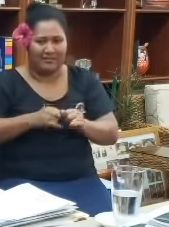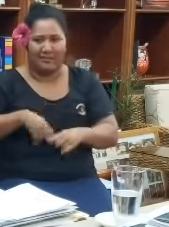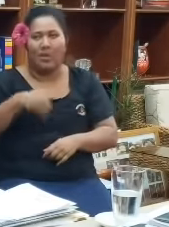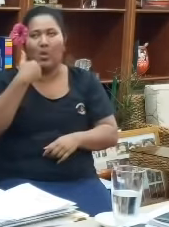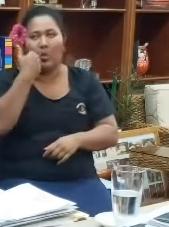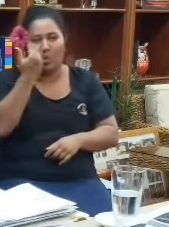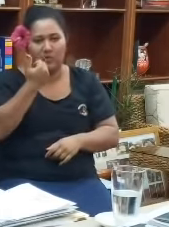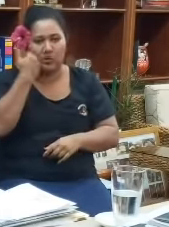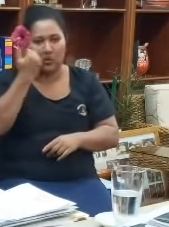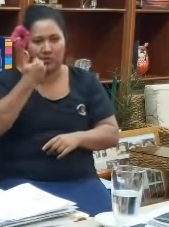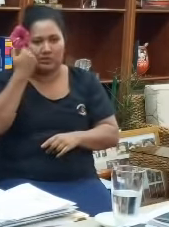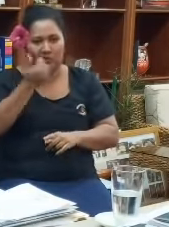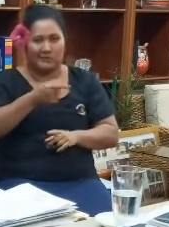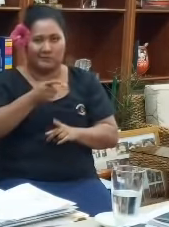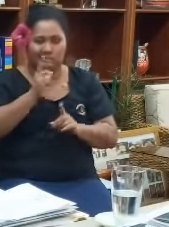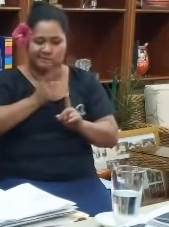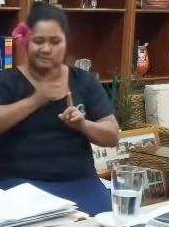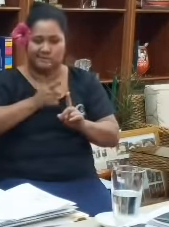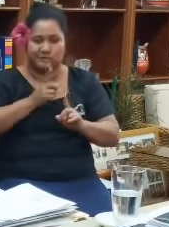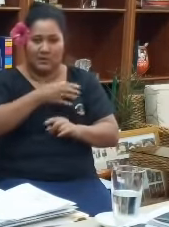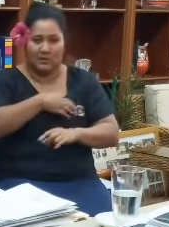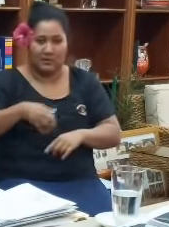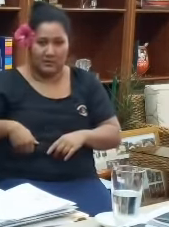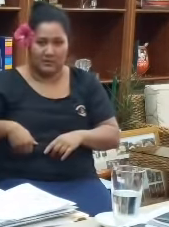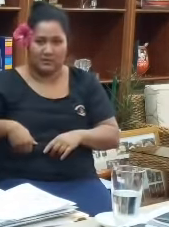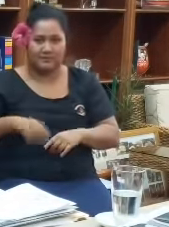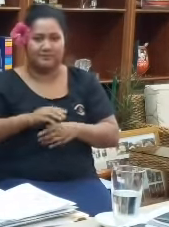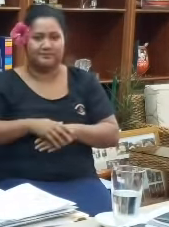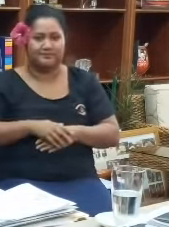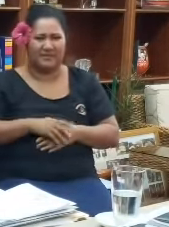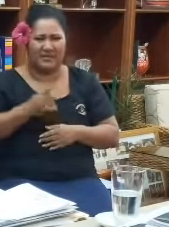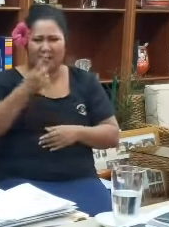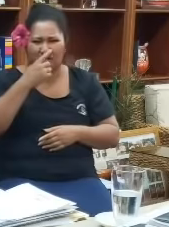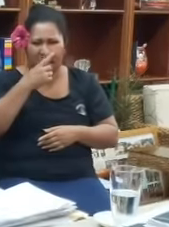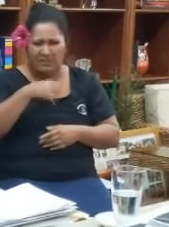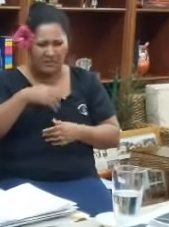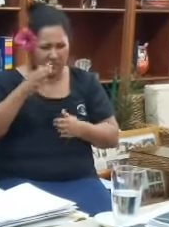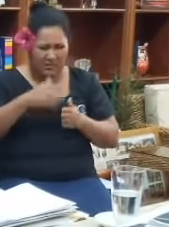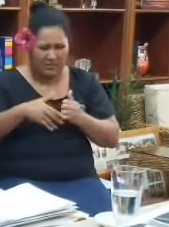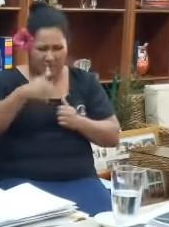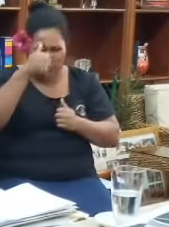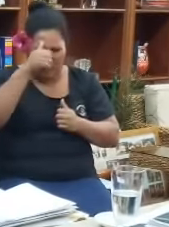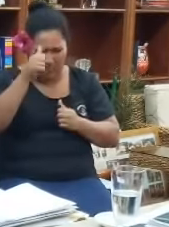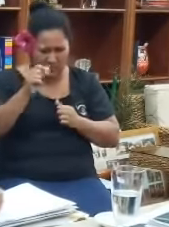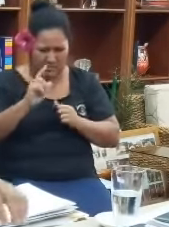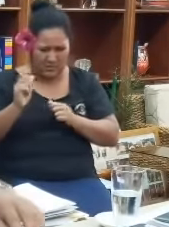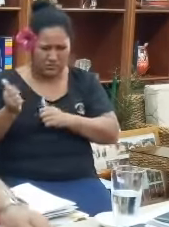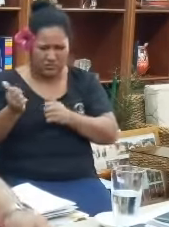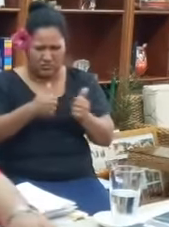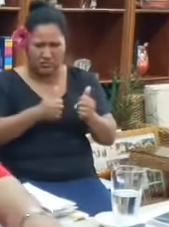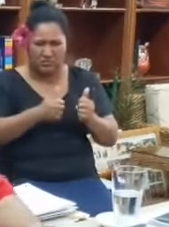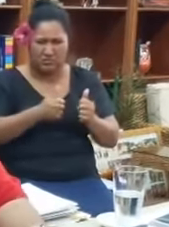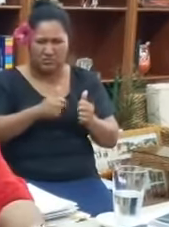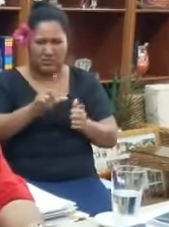ko. Ta ta voile e mo kwa le lo se me o le yo fa.